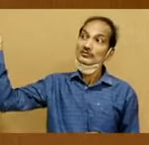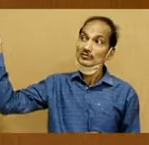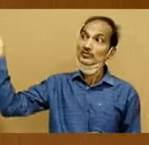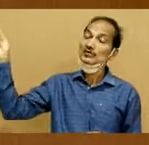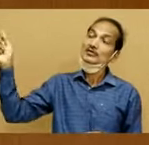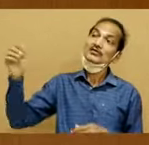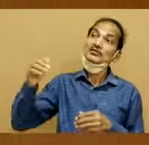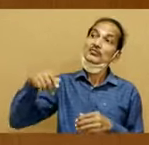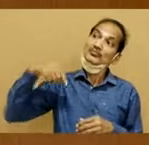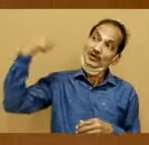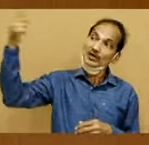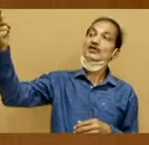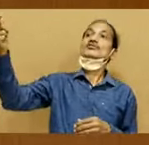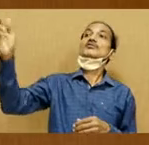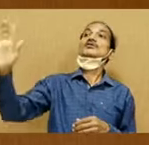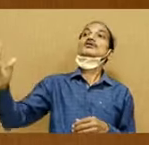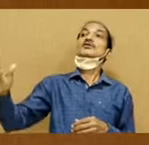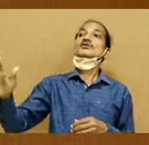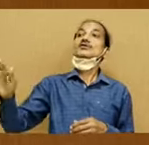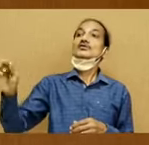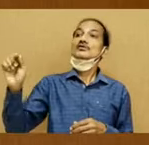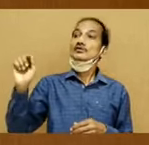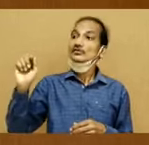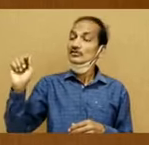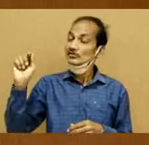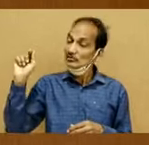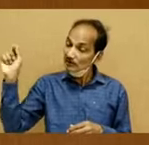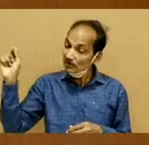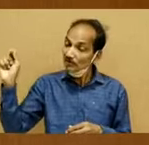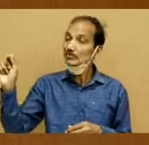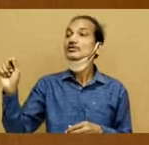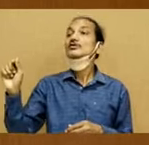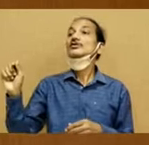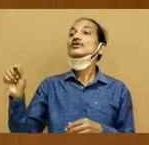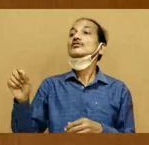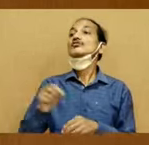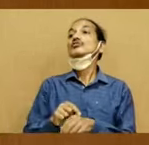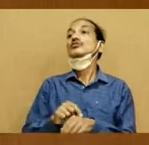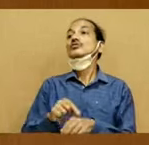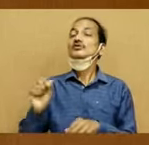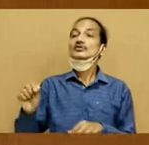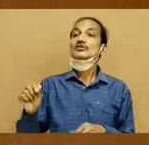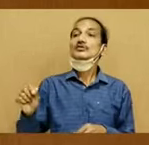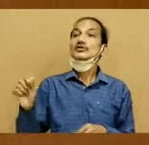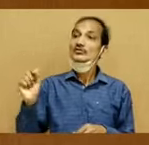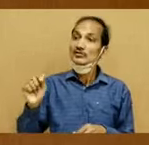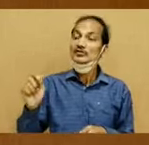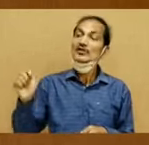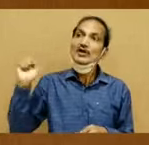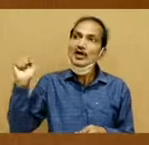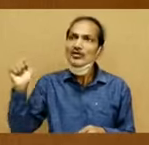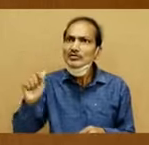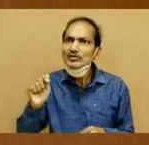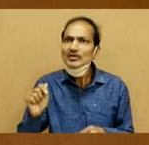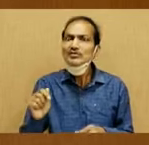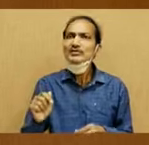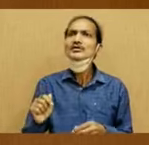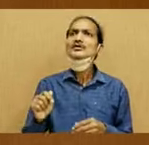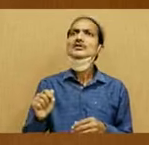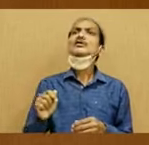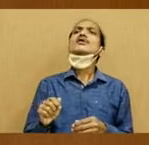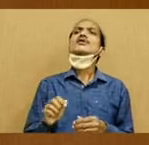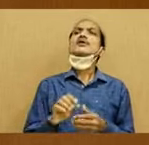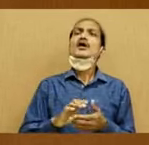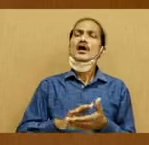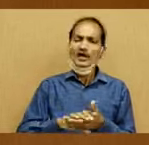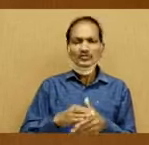ଡିଷ୍ଟାନ୍ସିଂ ମେଣ୍ଟେନ୍ କରିବେନି, କାମ ସରିଲା ପରେ ଘରକୁ ଆସିଲେ ହାତ ଯଦି ସେ ଧୋଇବେନି, ଘର ଭିତରେ ଯେଉଁ